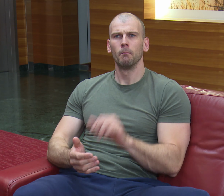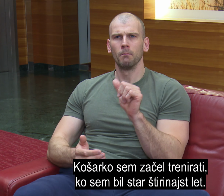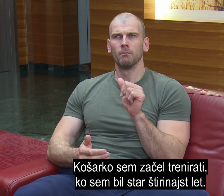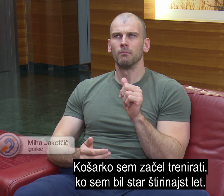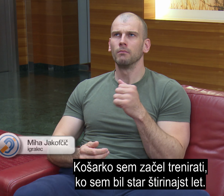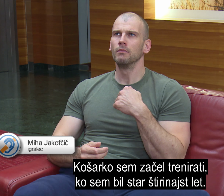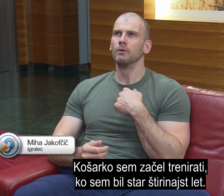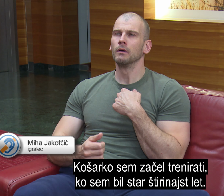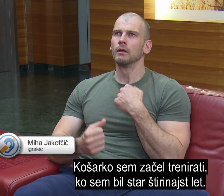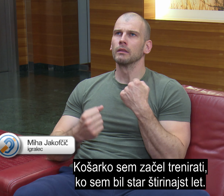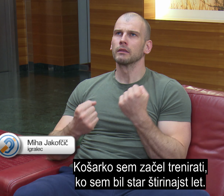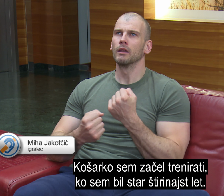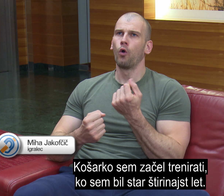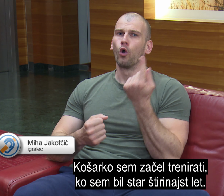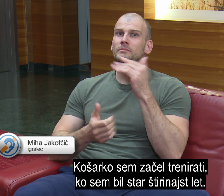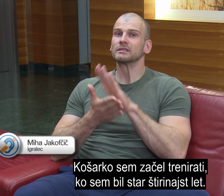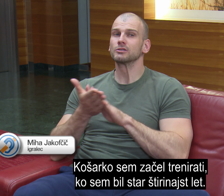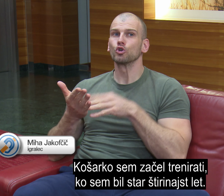gluhih.